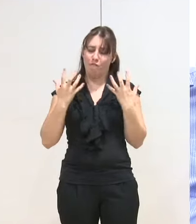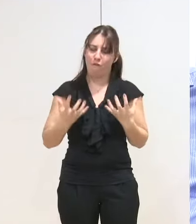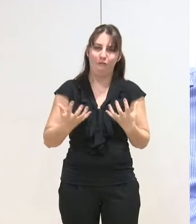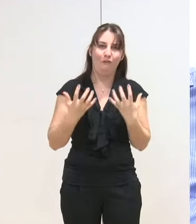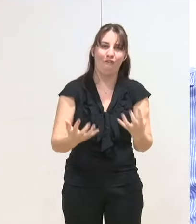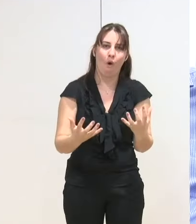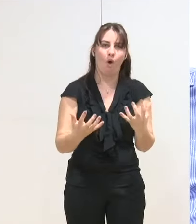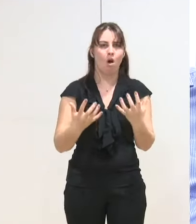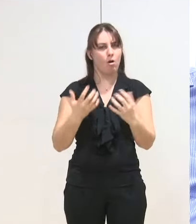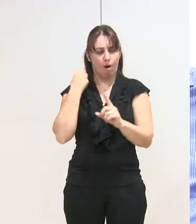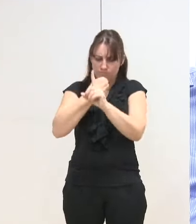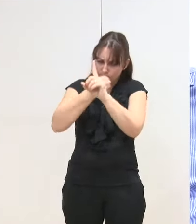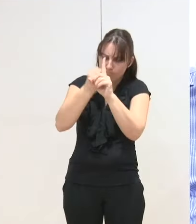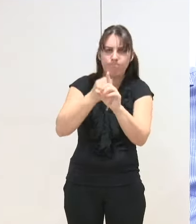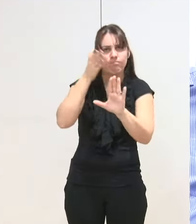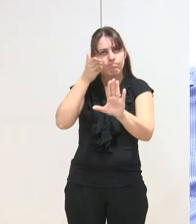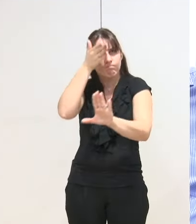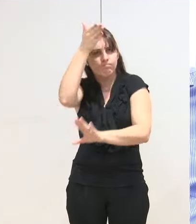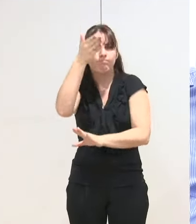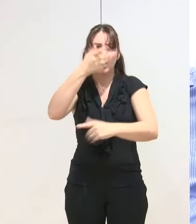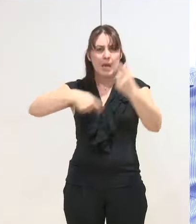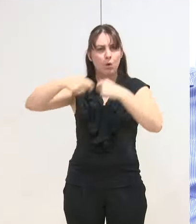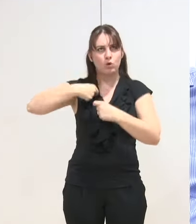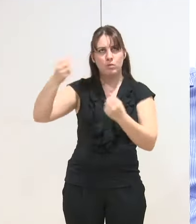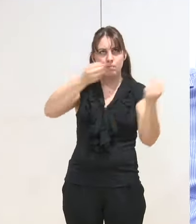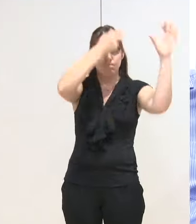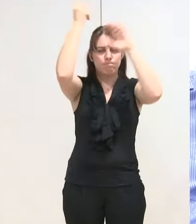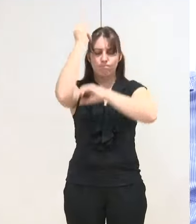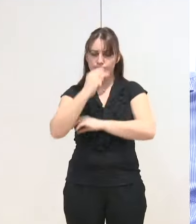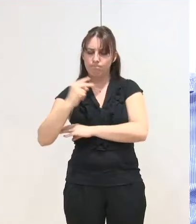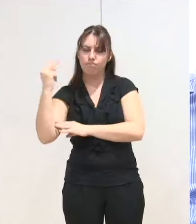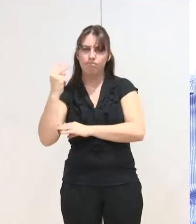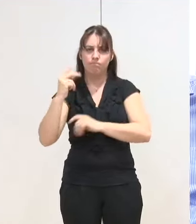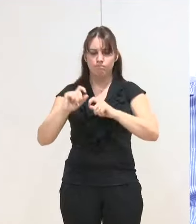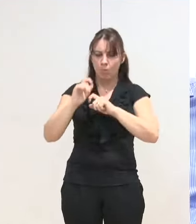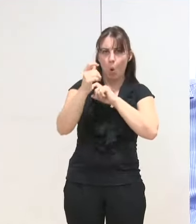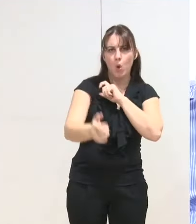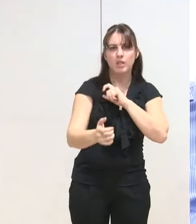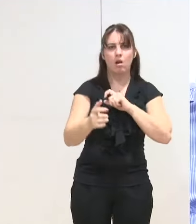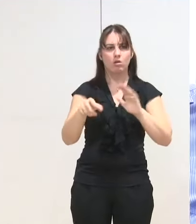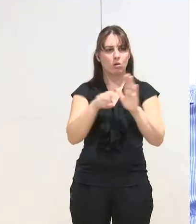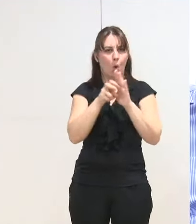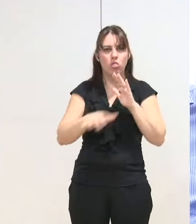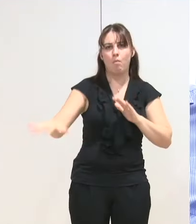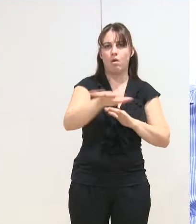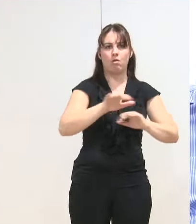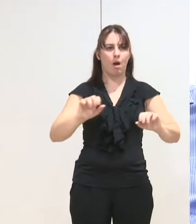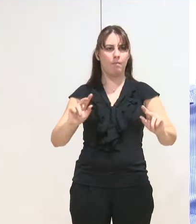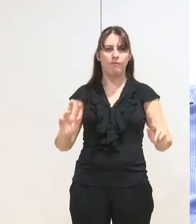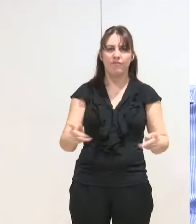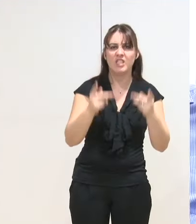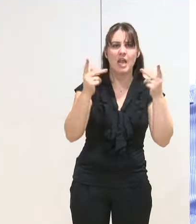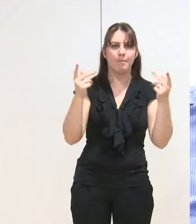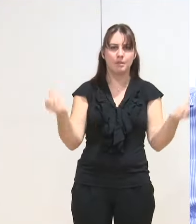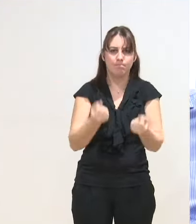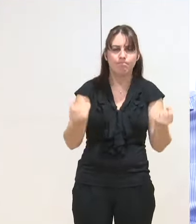volontarisme notre vision de l'économie un impact sur le dynamisme local en